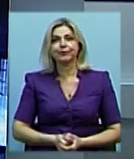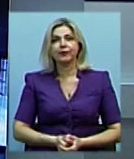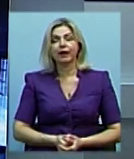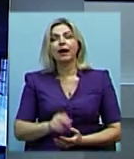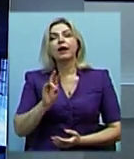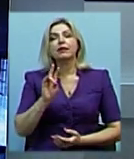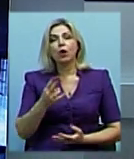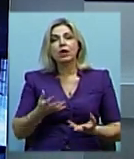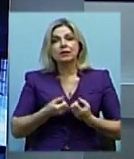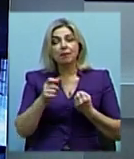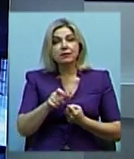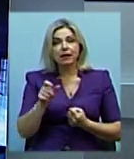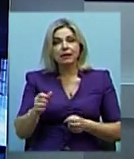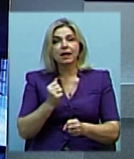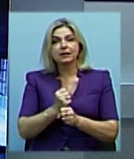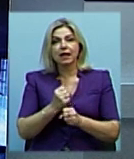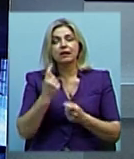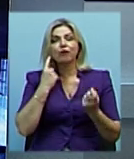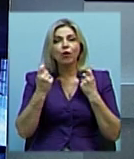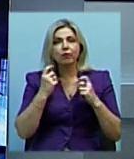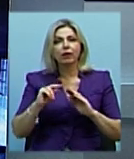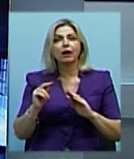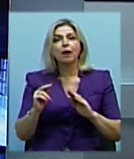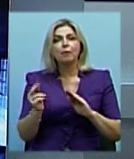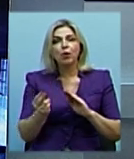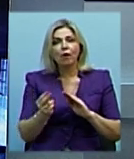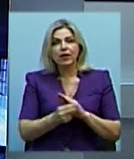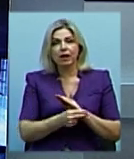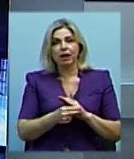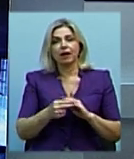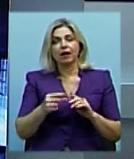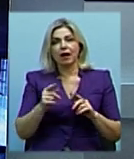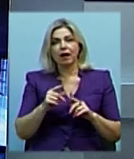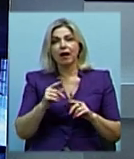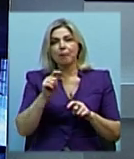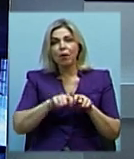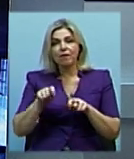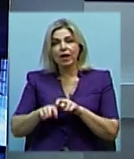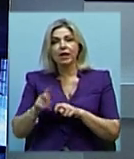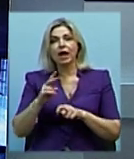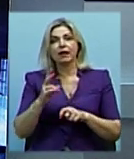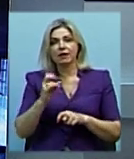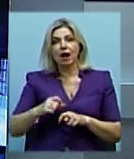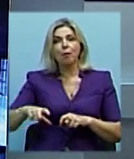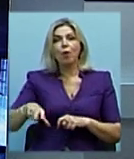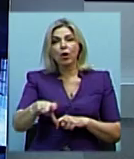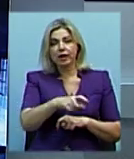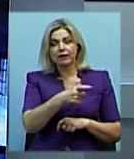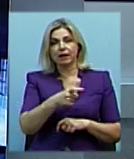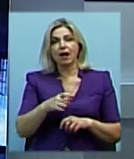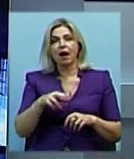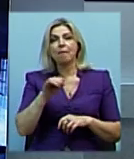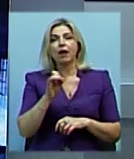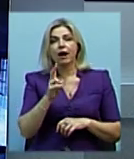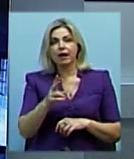І миколаївські рятувальники провели інформаційно-профілактичний рейд серед відпочиваючих на узбережжі регіонального ландшафтного